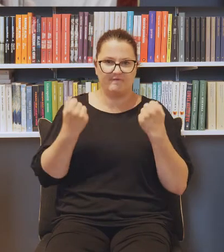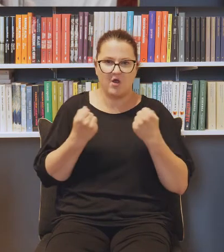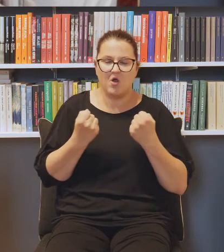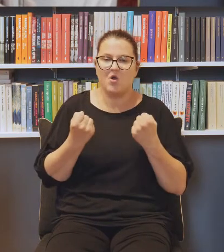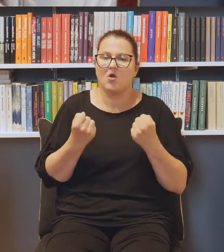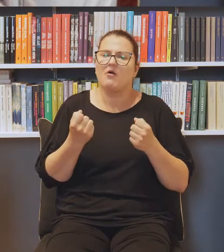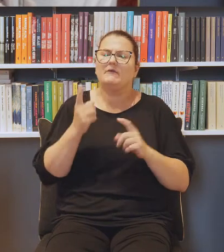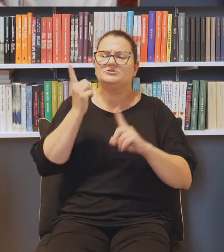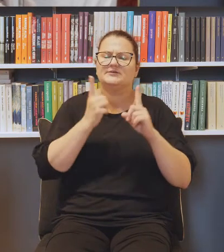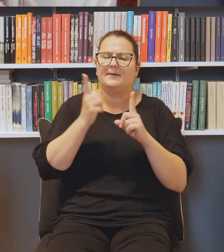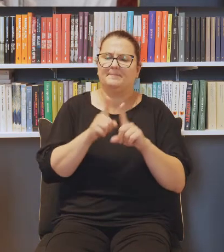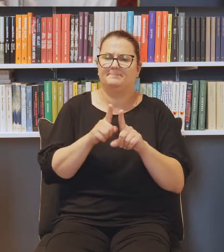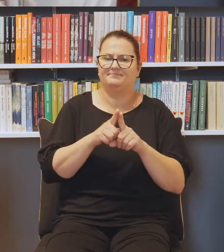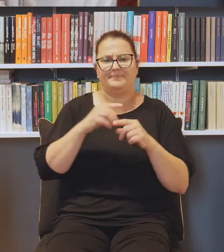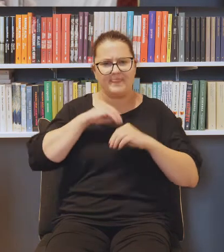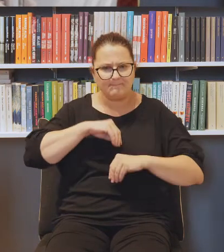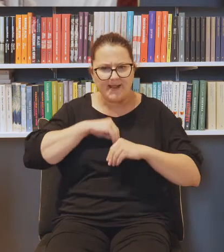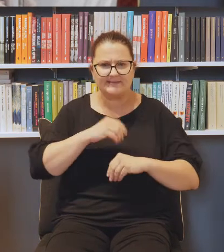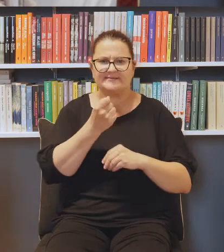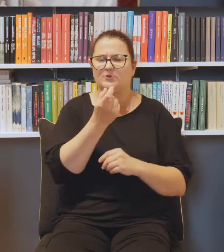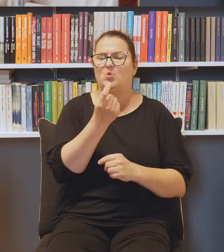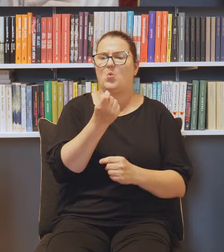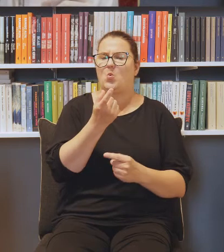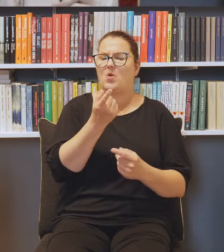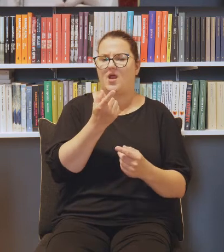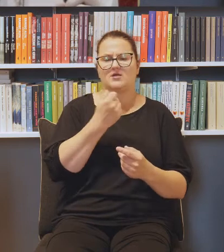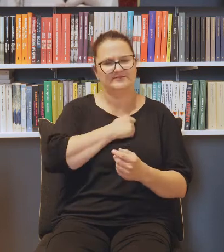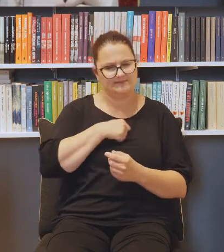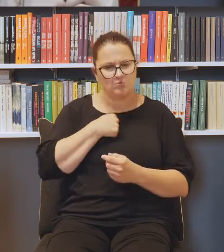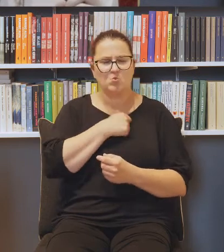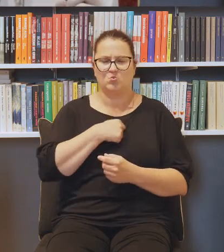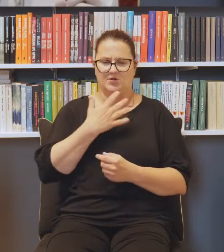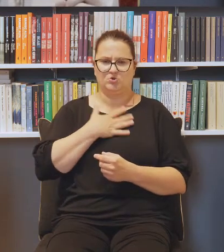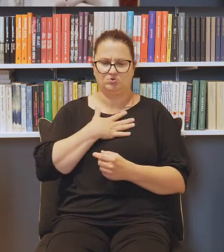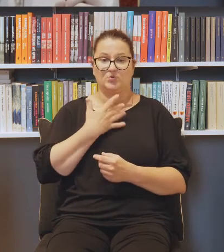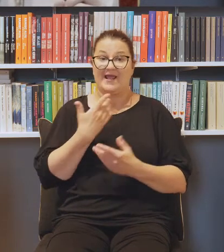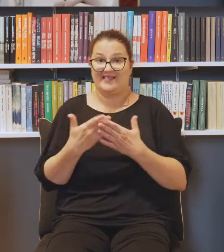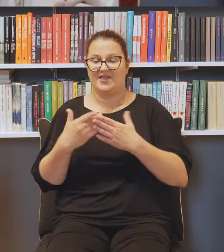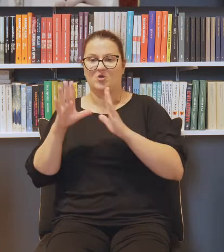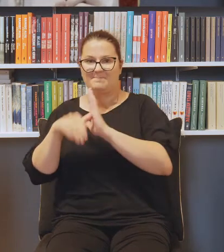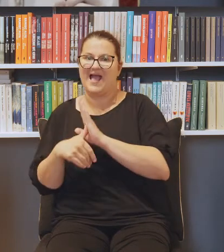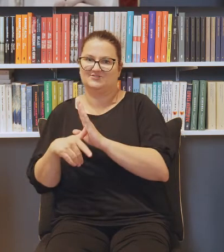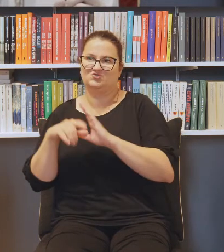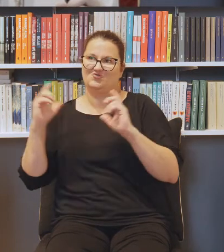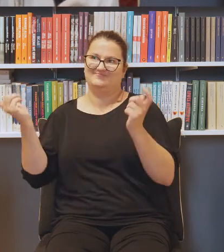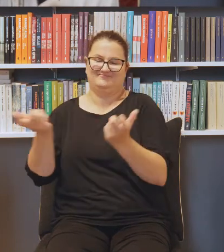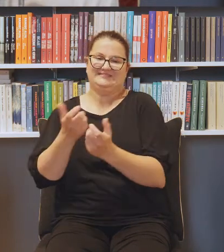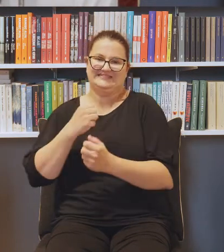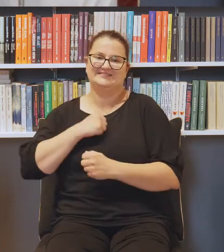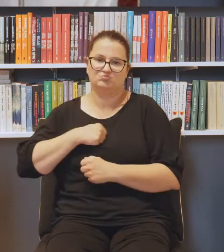powiedziałbym, depresyjne, takie smutek ją przygniata i dlatego to miasto też jest smutne.